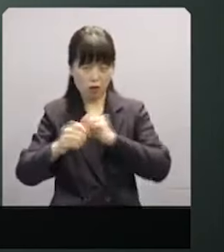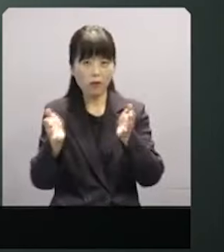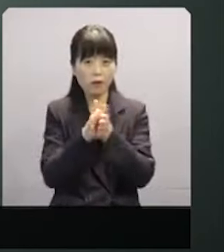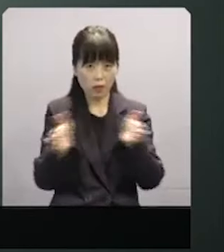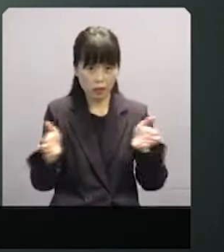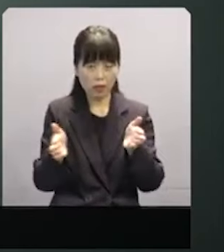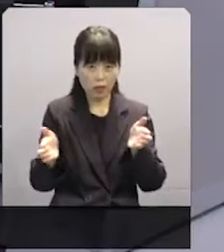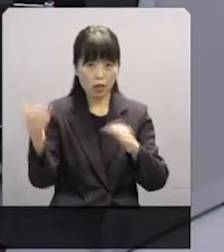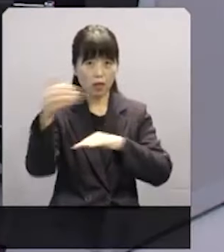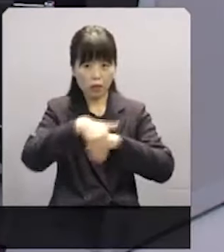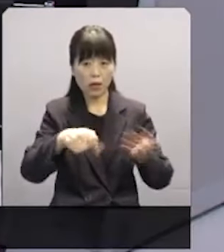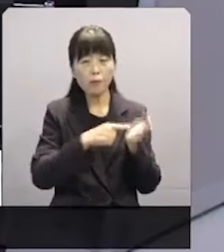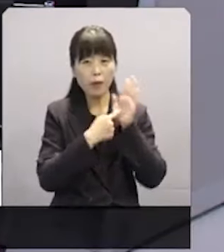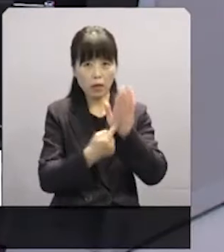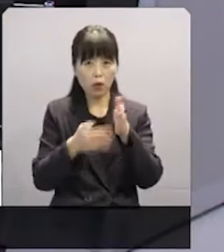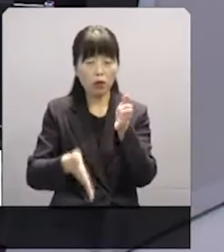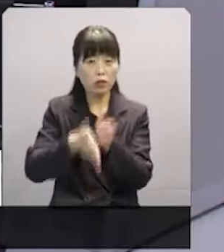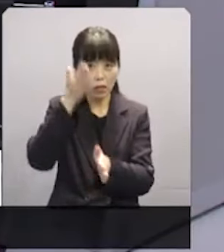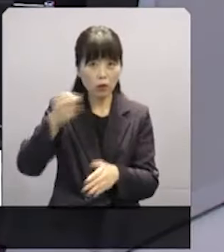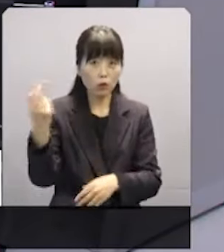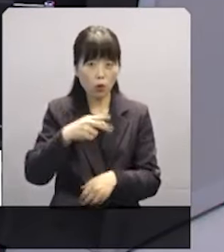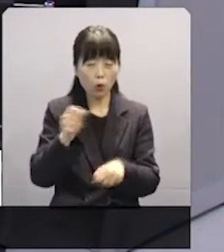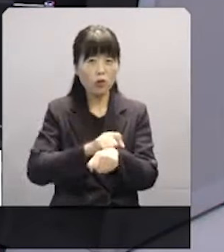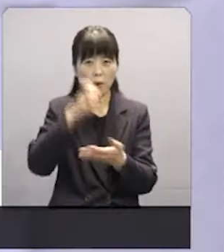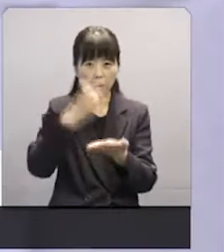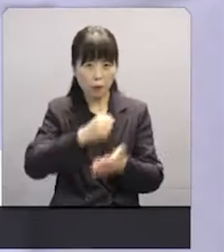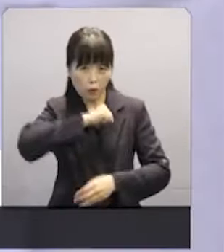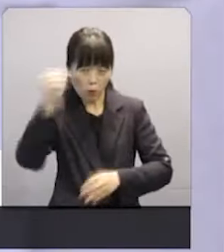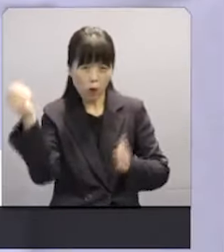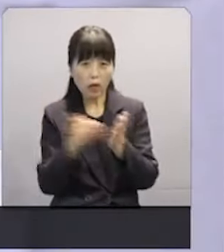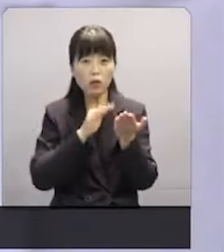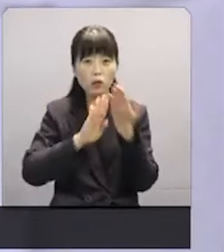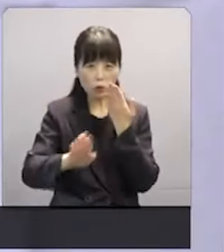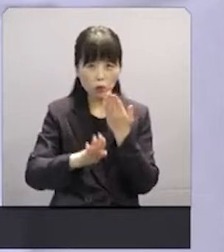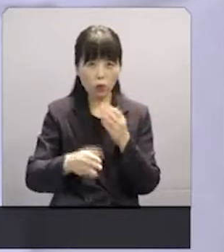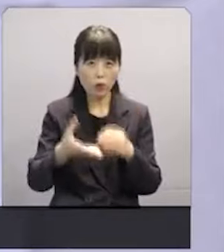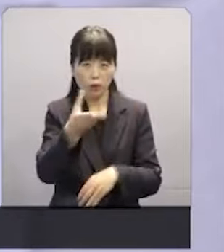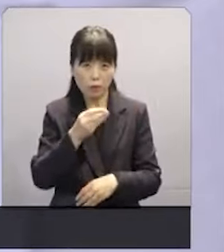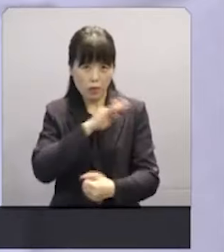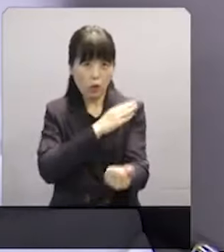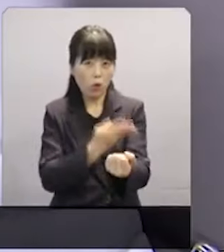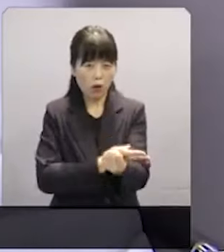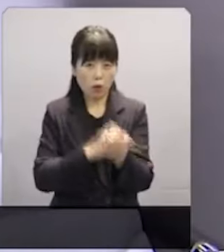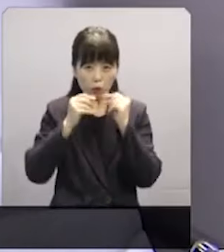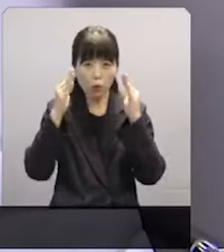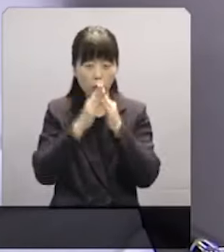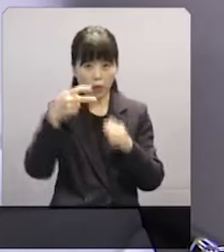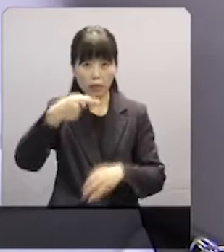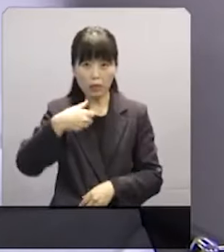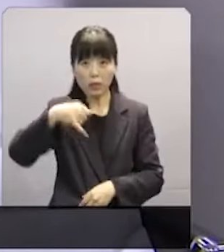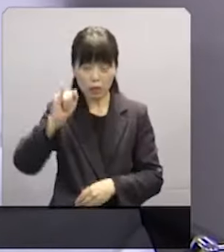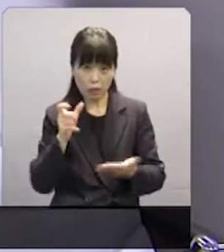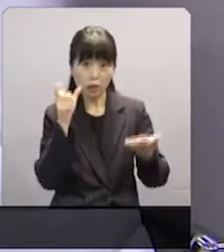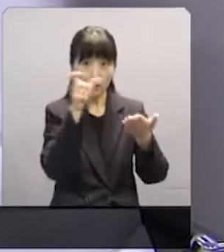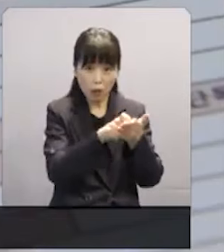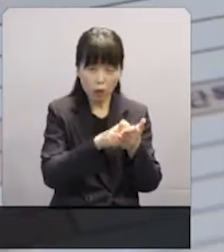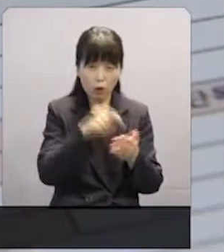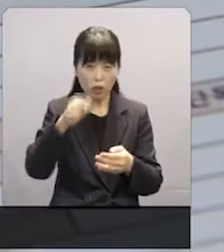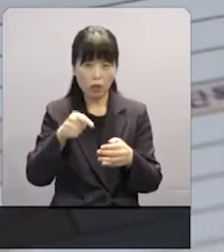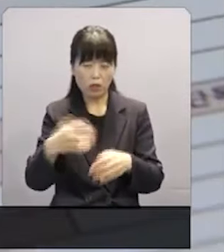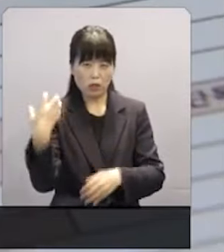나서겠다고 밝혔습니다. 시는 또 특별법 통과 이후 임차권 관련 내용을 부동산 등기부에 공시하고